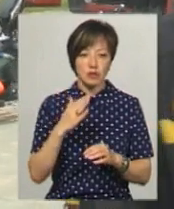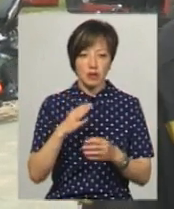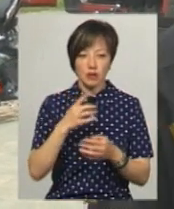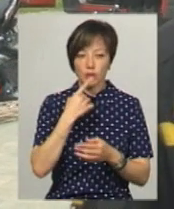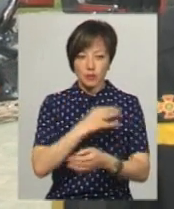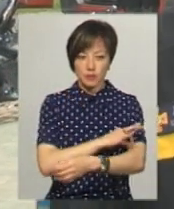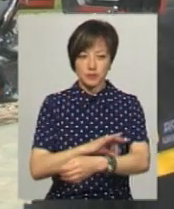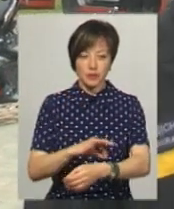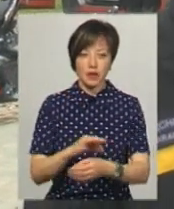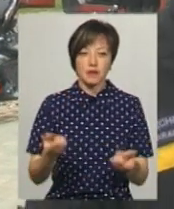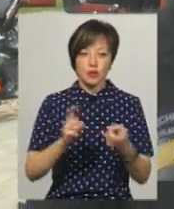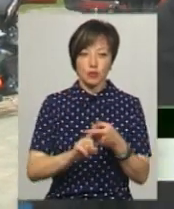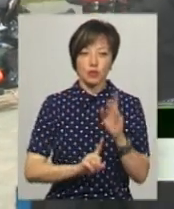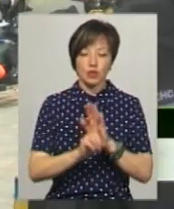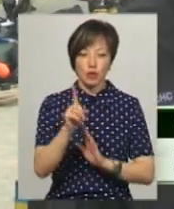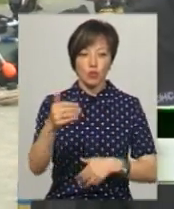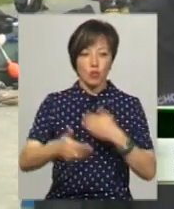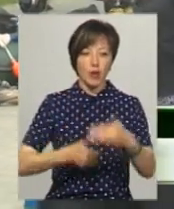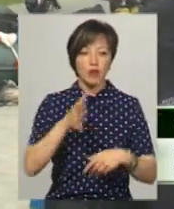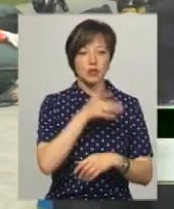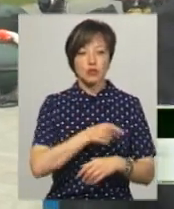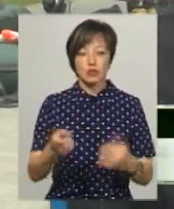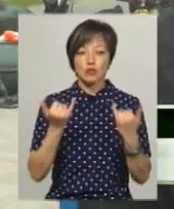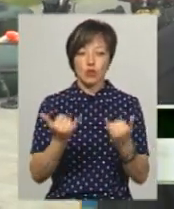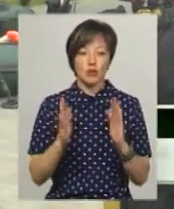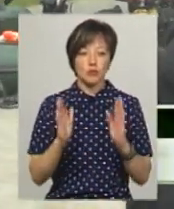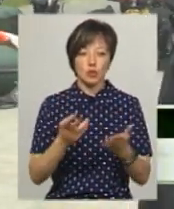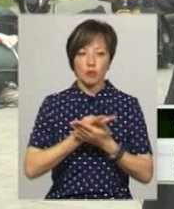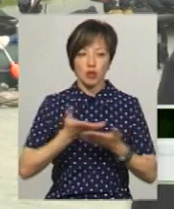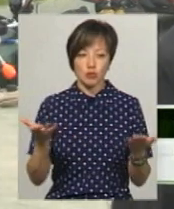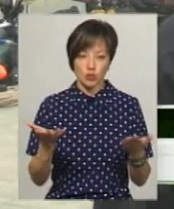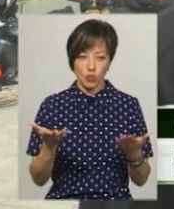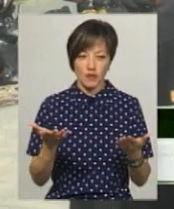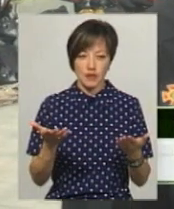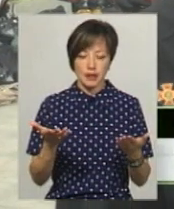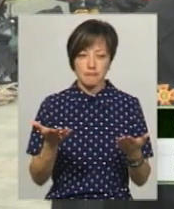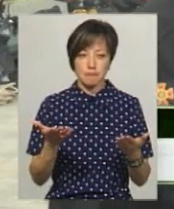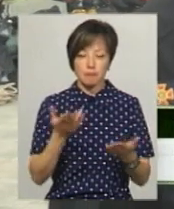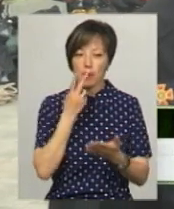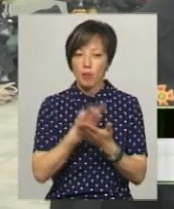В зв'язку з початком купального сезону сьогодні будуть продемонстровані